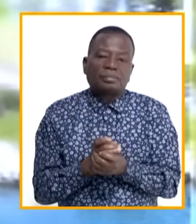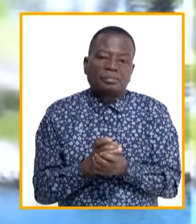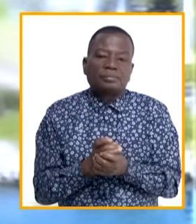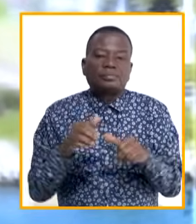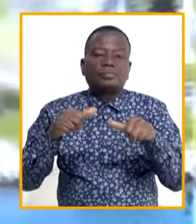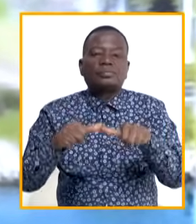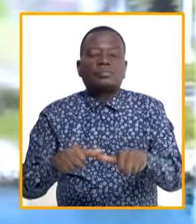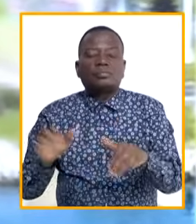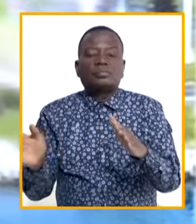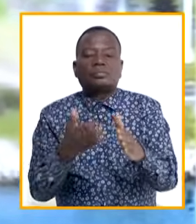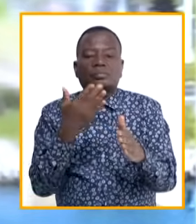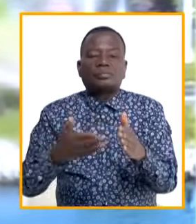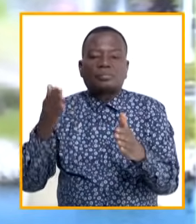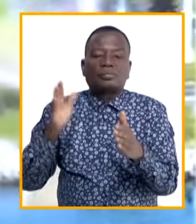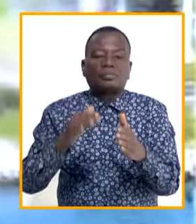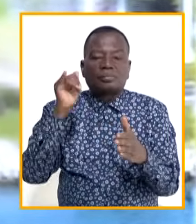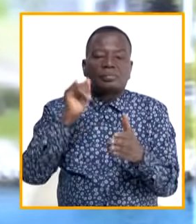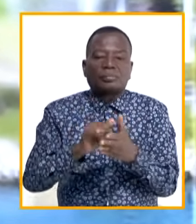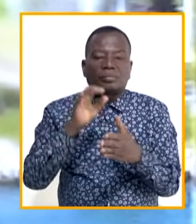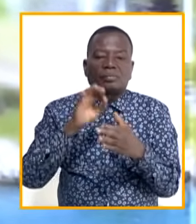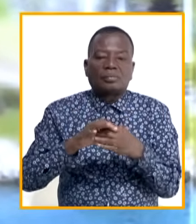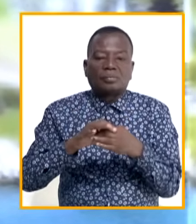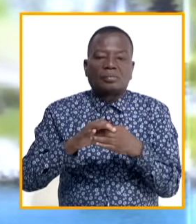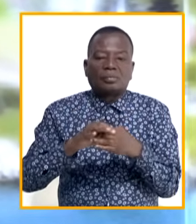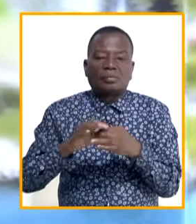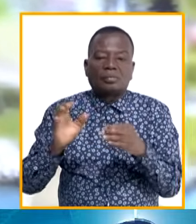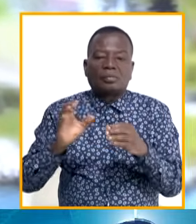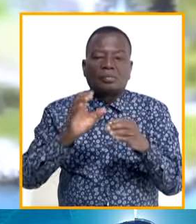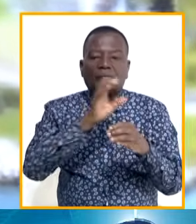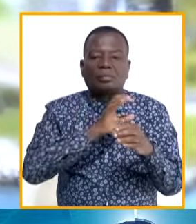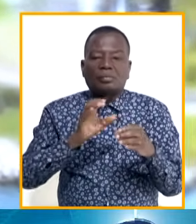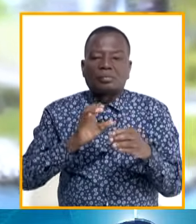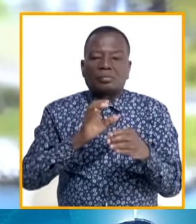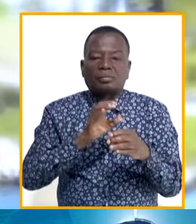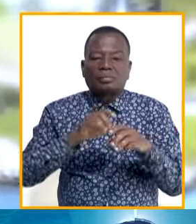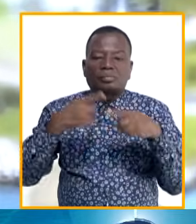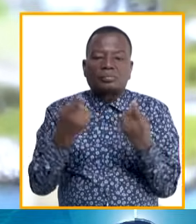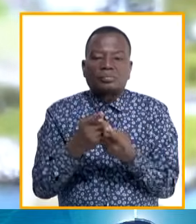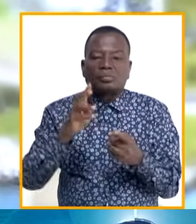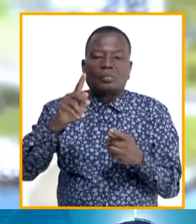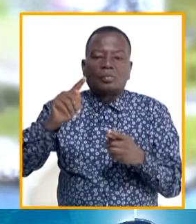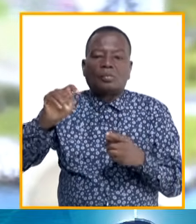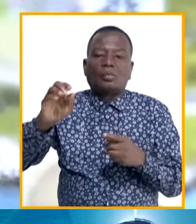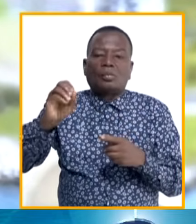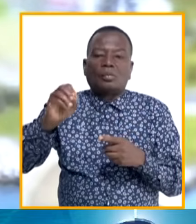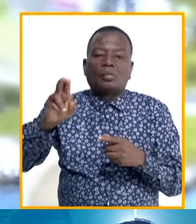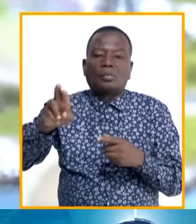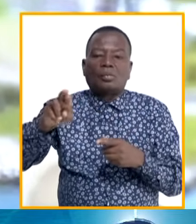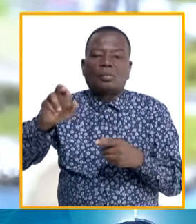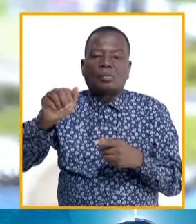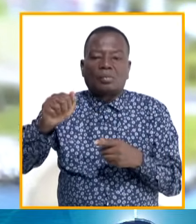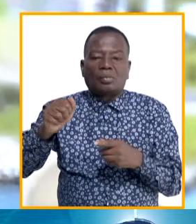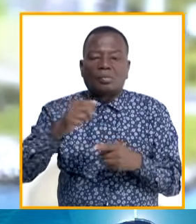On reste en musique avec celle de la communauté Toura qui veut se faire entendre également. Elle se veut aussi un prétexte pour